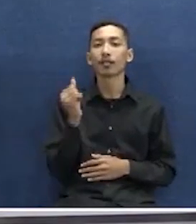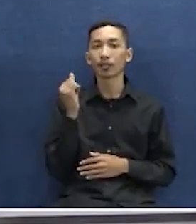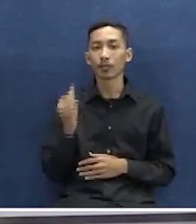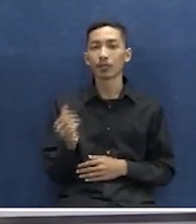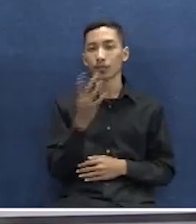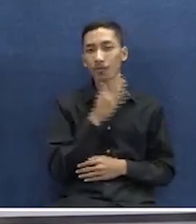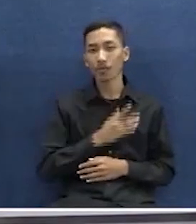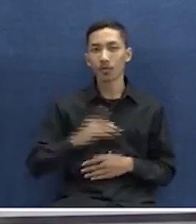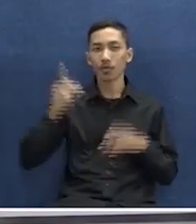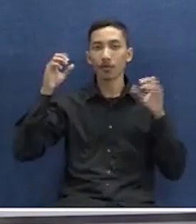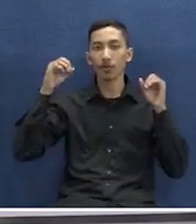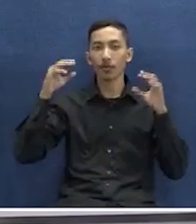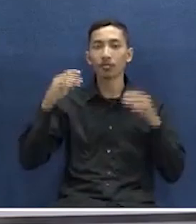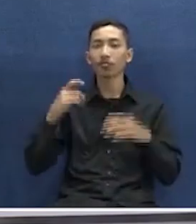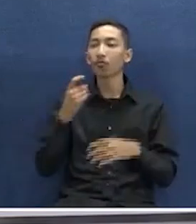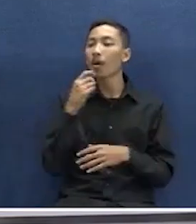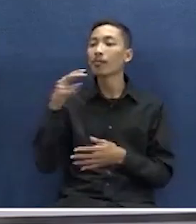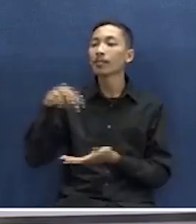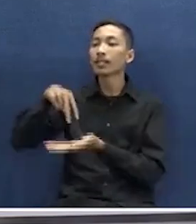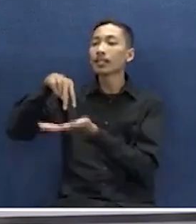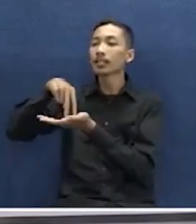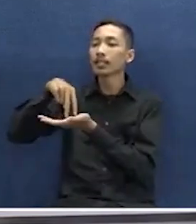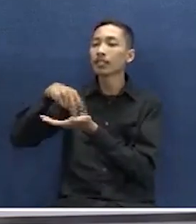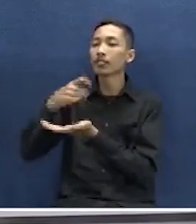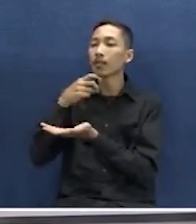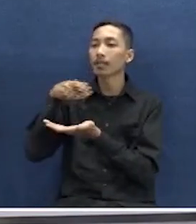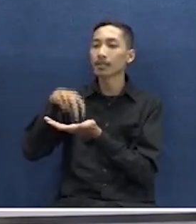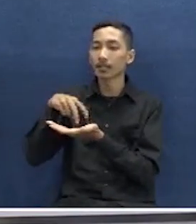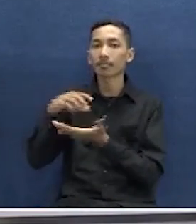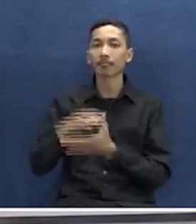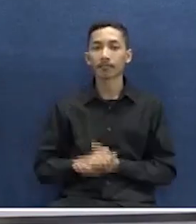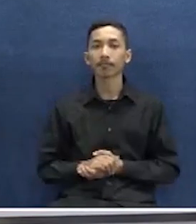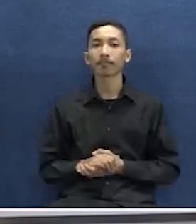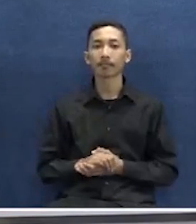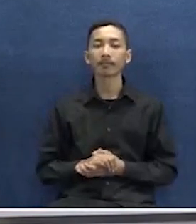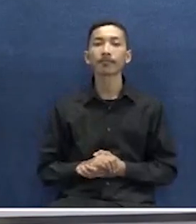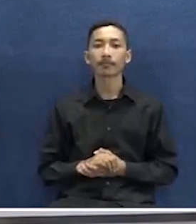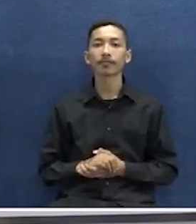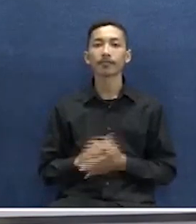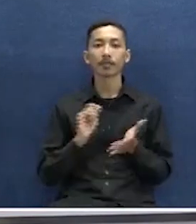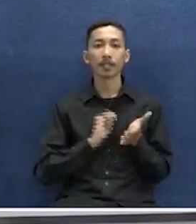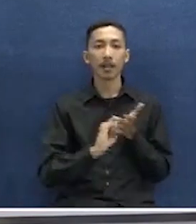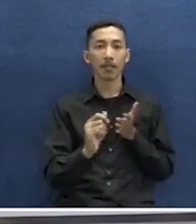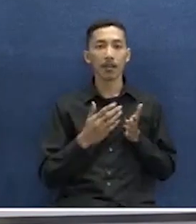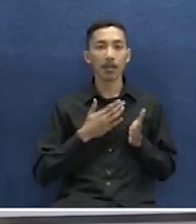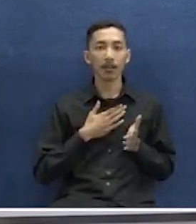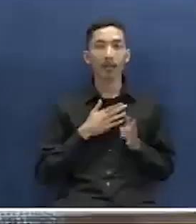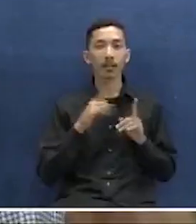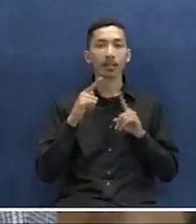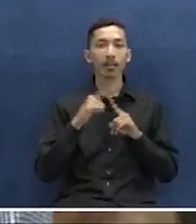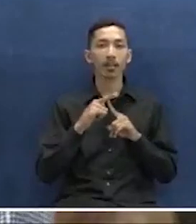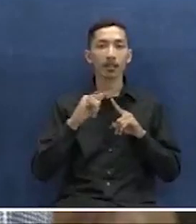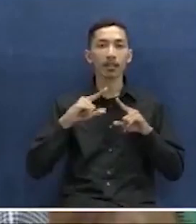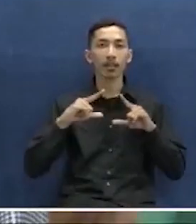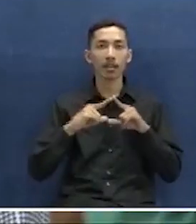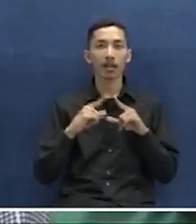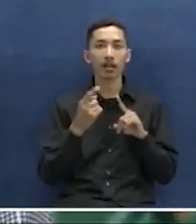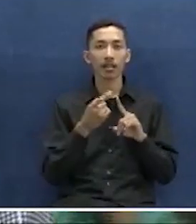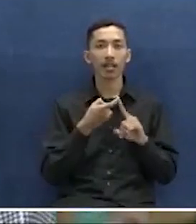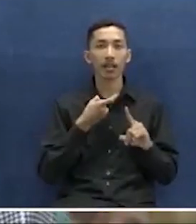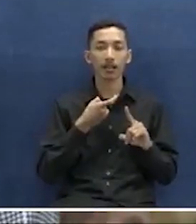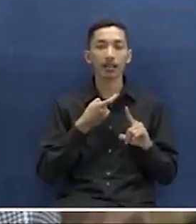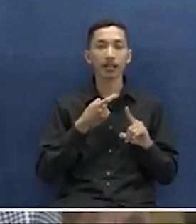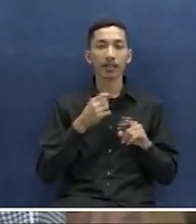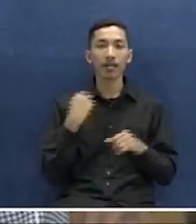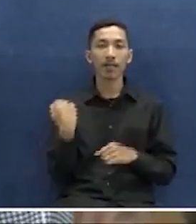wabarakatuh Waalaikumsalam warahmatullah Iya nama saya tidak dari Pasar Minggu satu